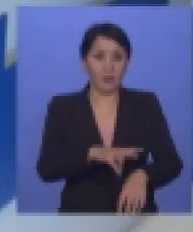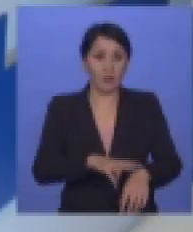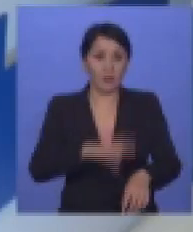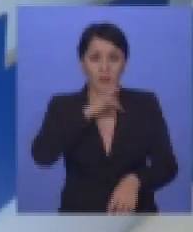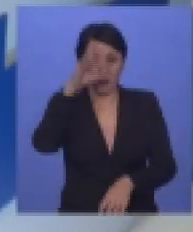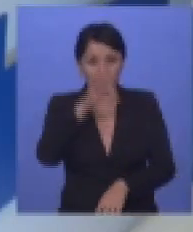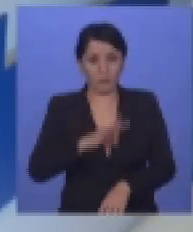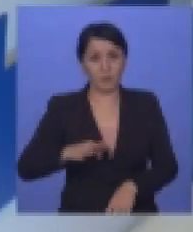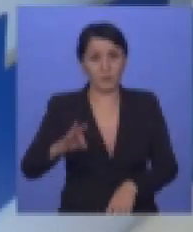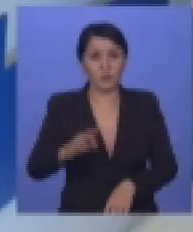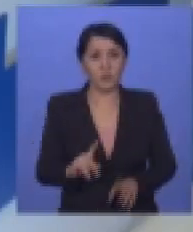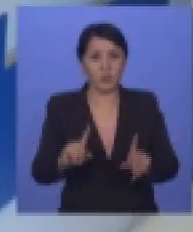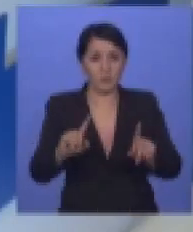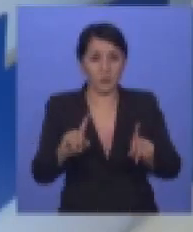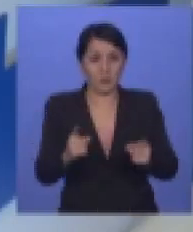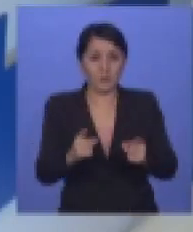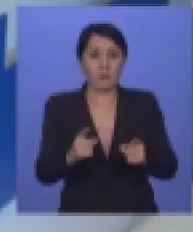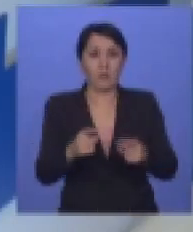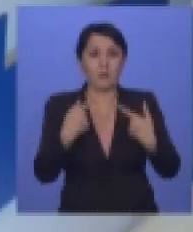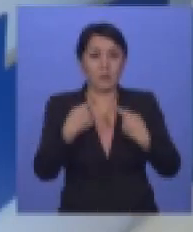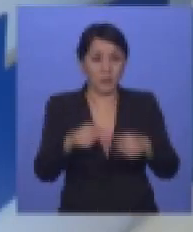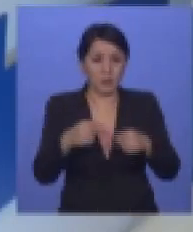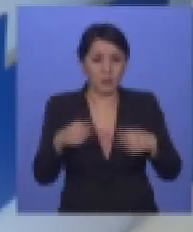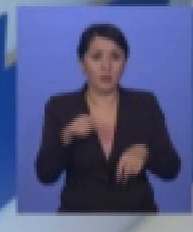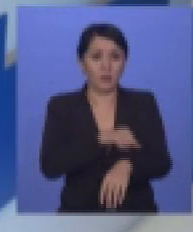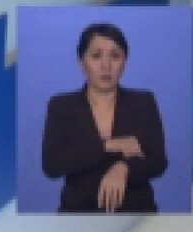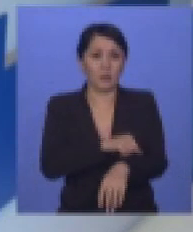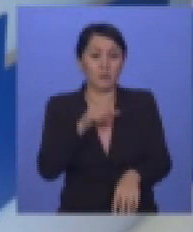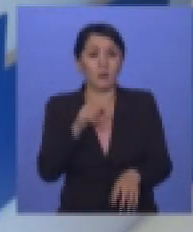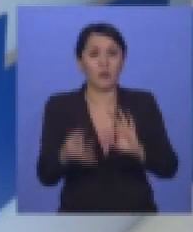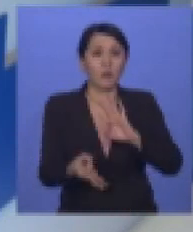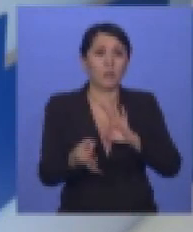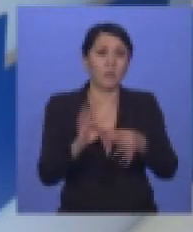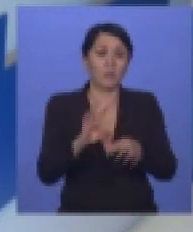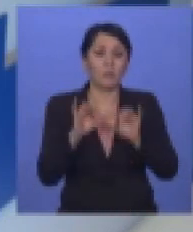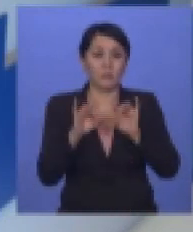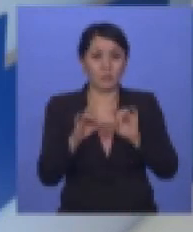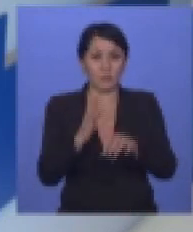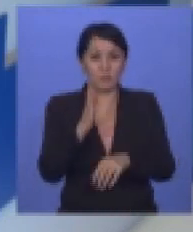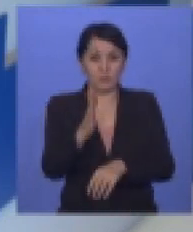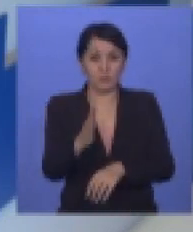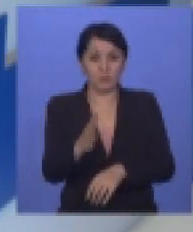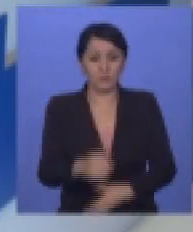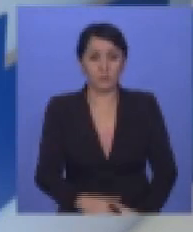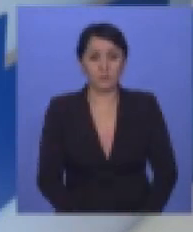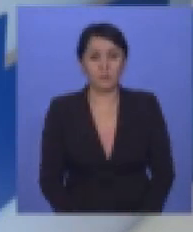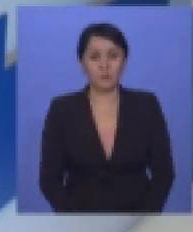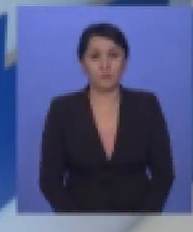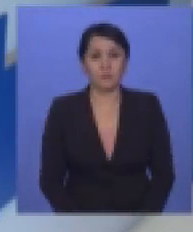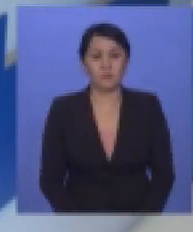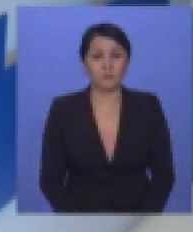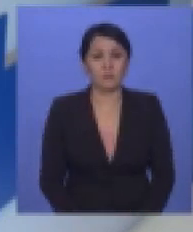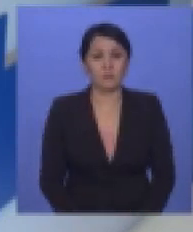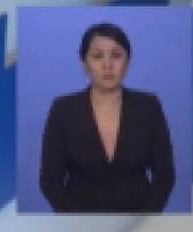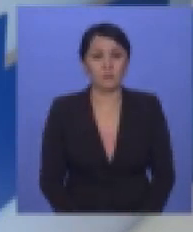Полицейские Северо-Казахстанской области задержали подозреваемого в распространении синтетических наркотиков. Подробности смотрите в материале пресс-службы